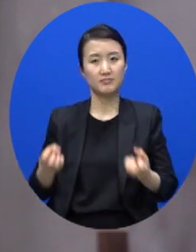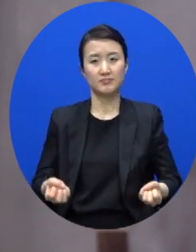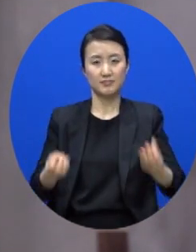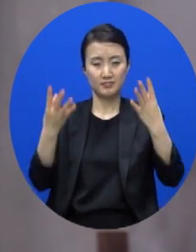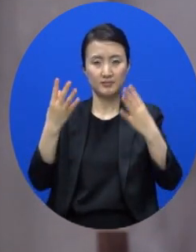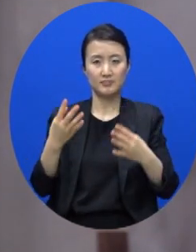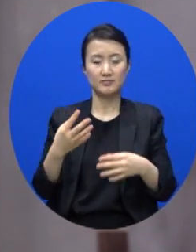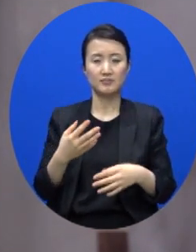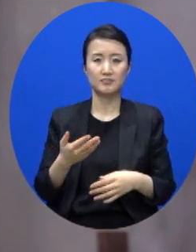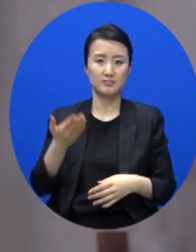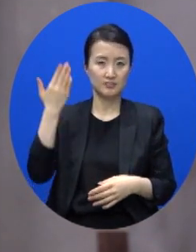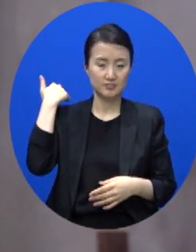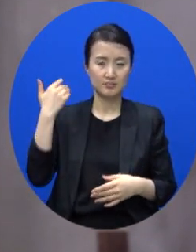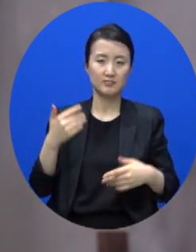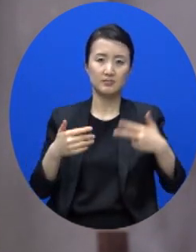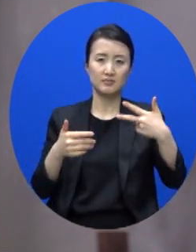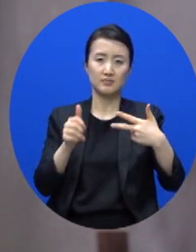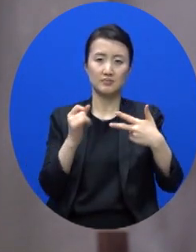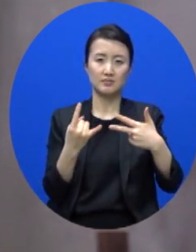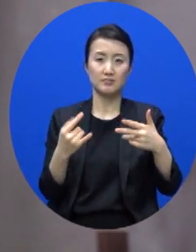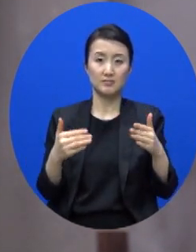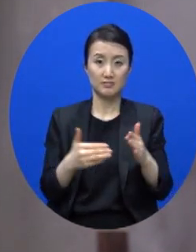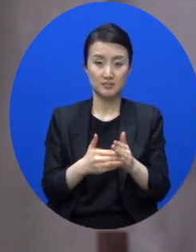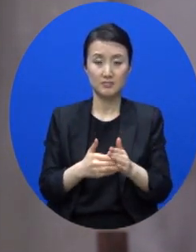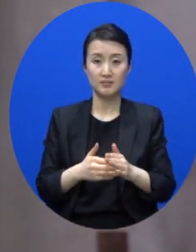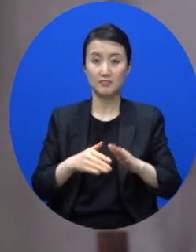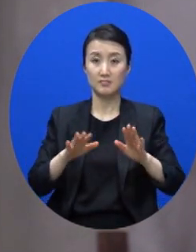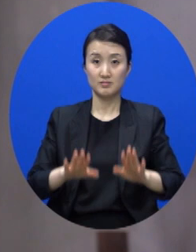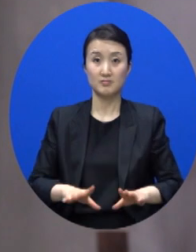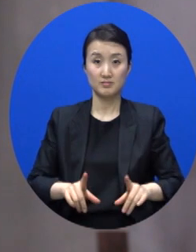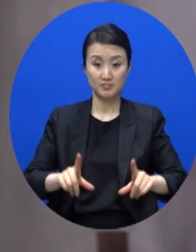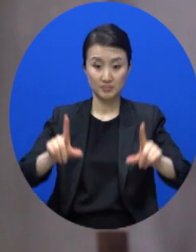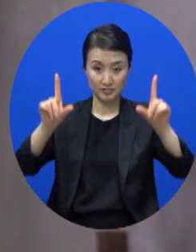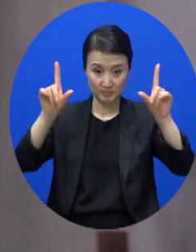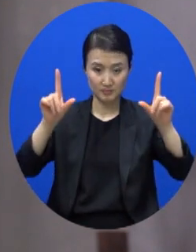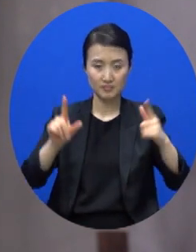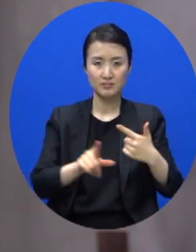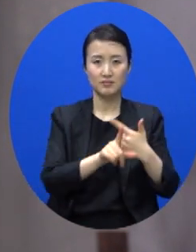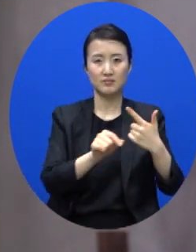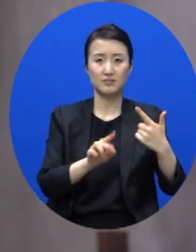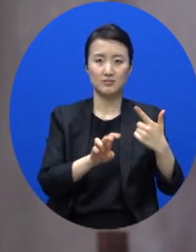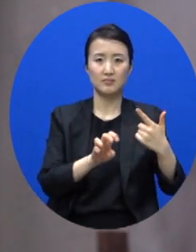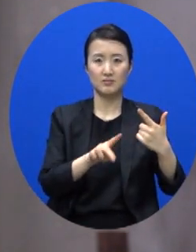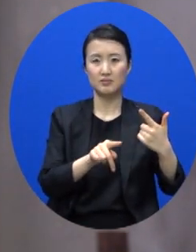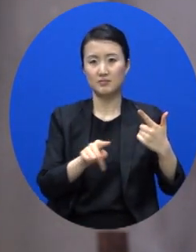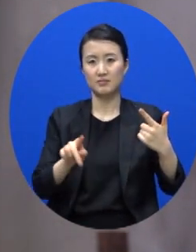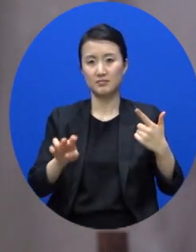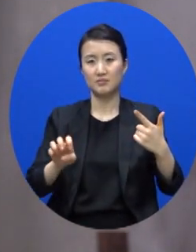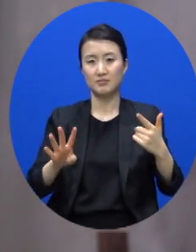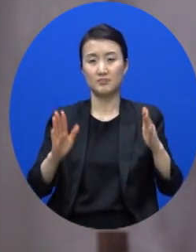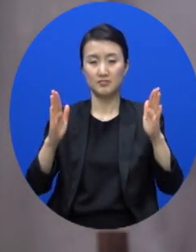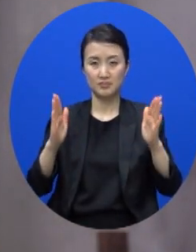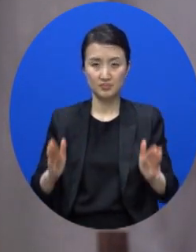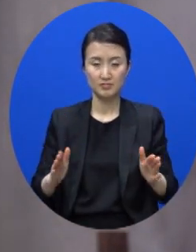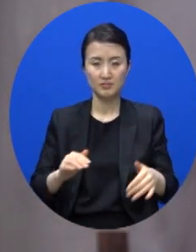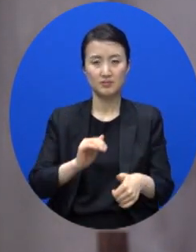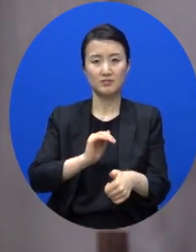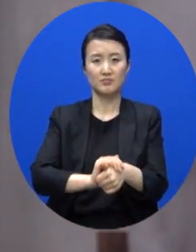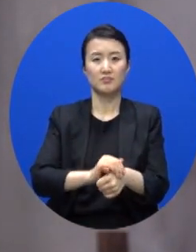금년에는 8회째, 6월 22일부터 24일까지 경주예술의